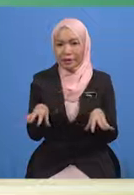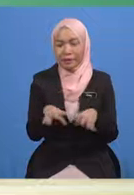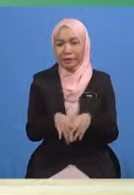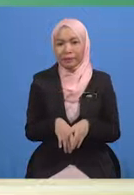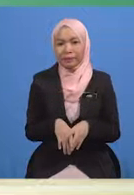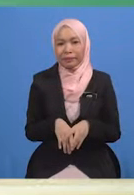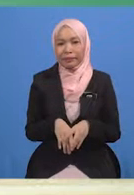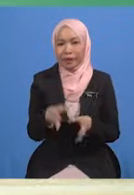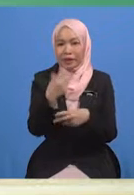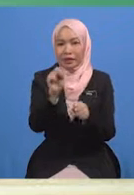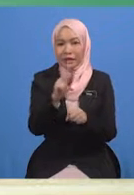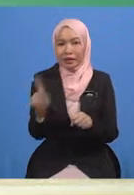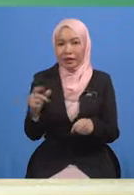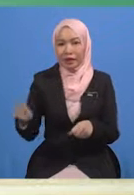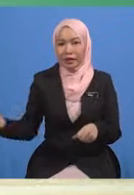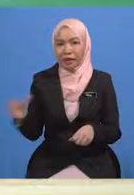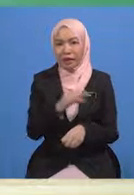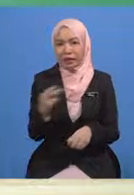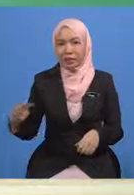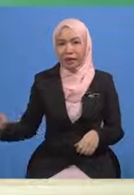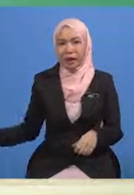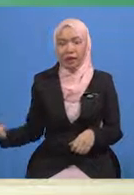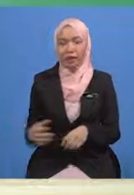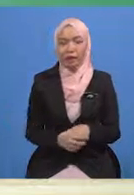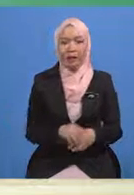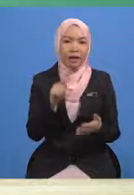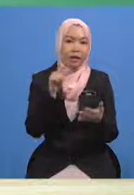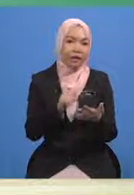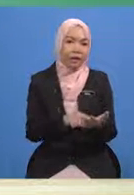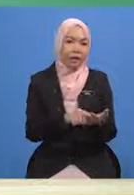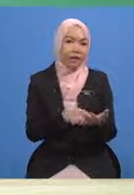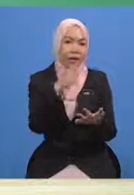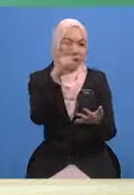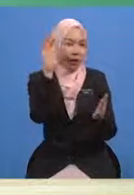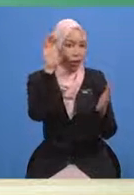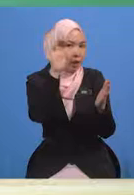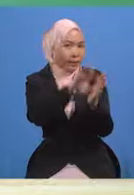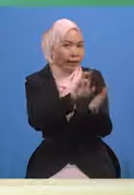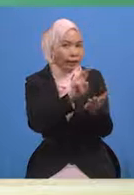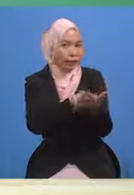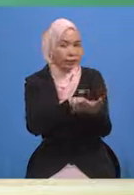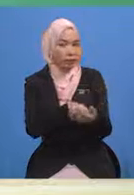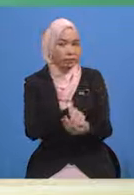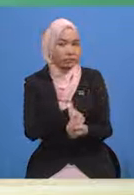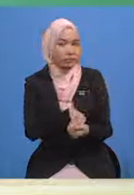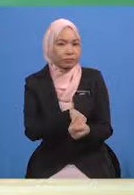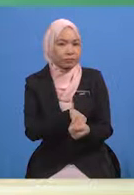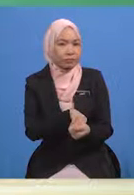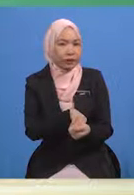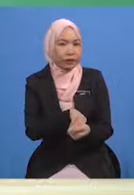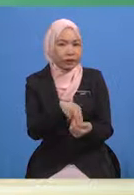Sediakan alat dan bahan kamu. Alat yang diperlukan ialah